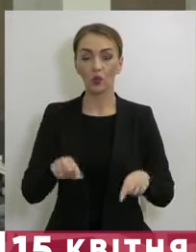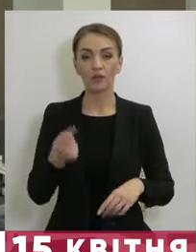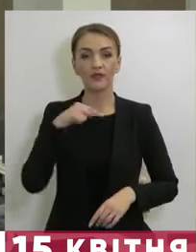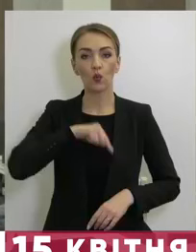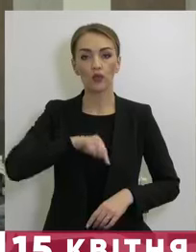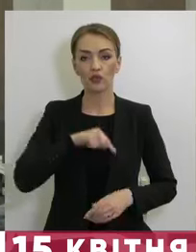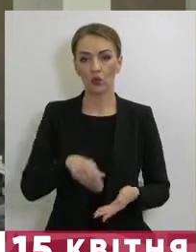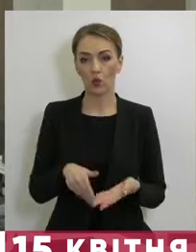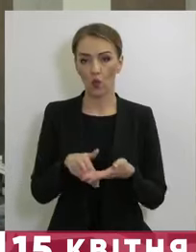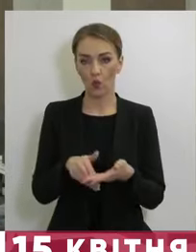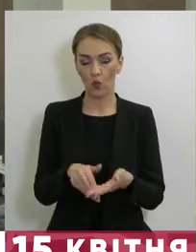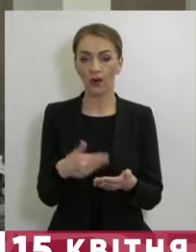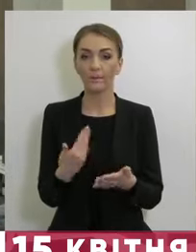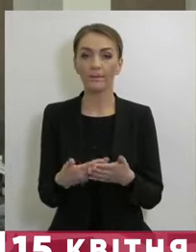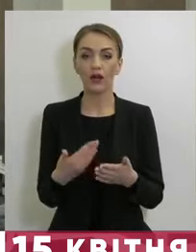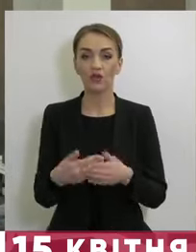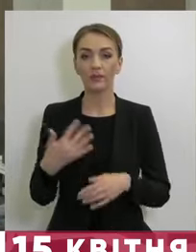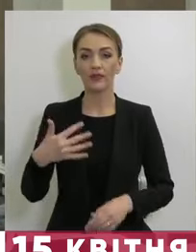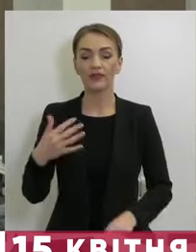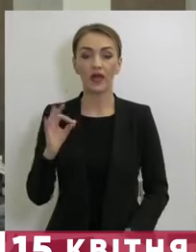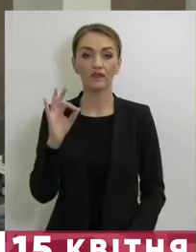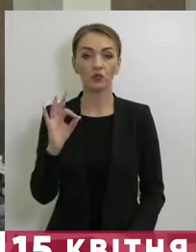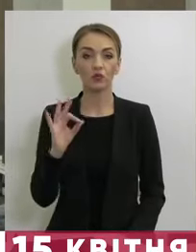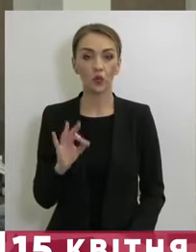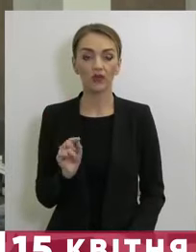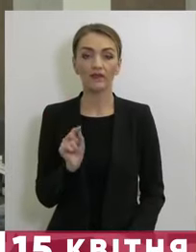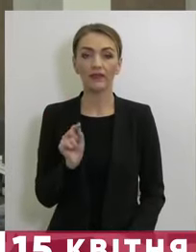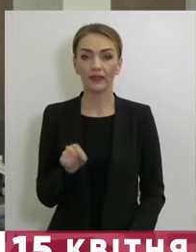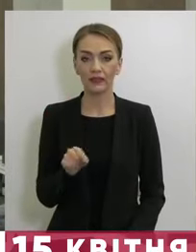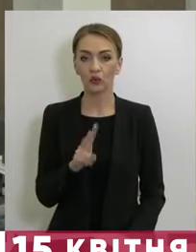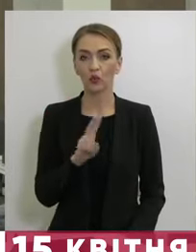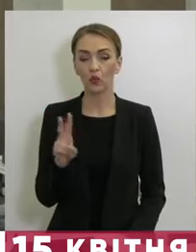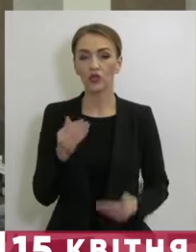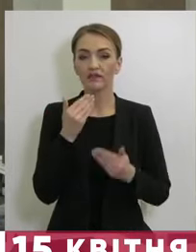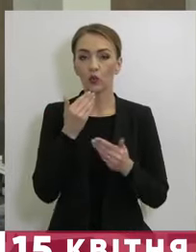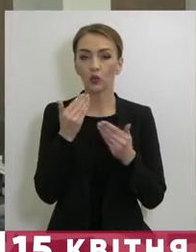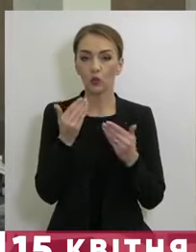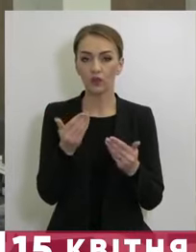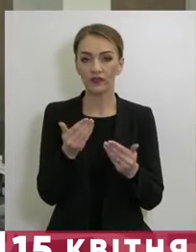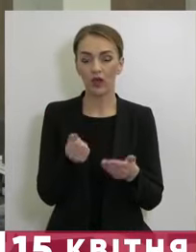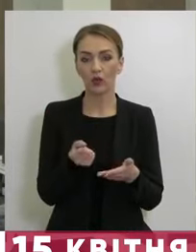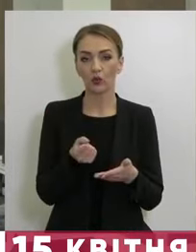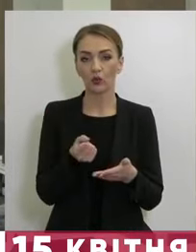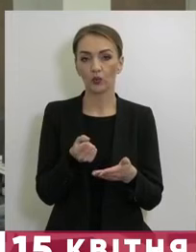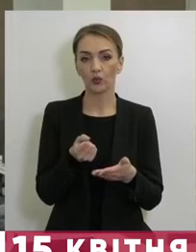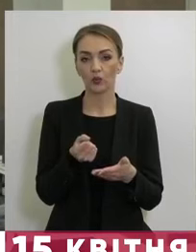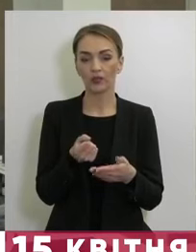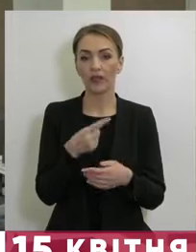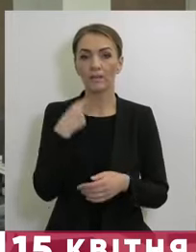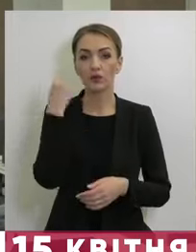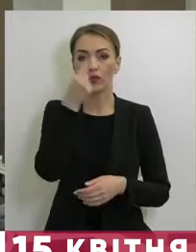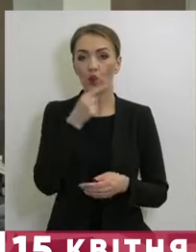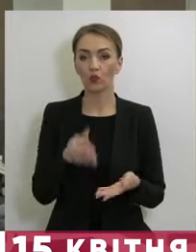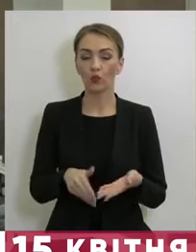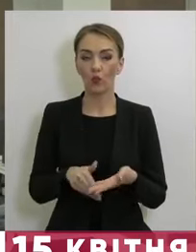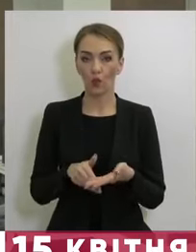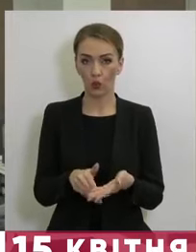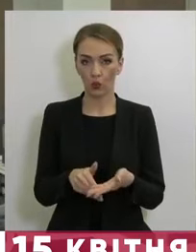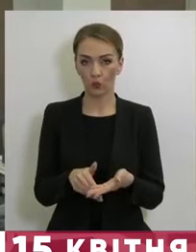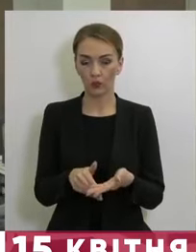допомога. Майже 50% тих, хто звернувся за персональною